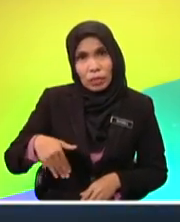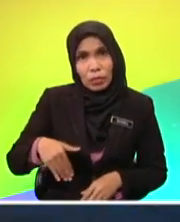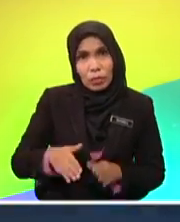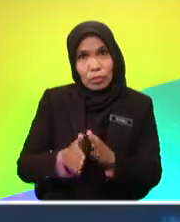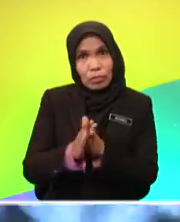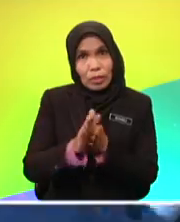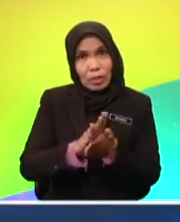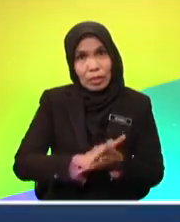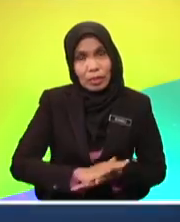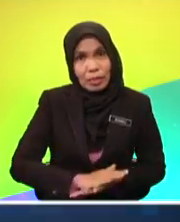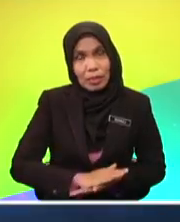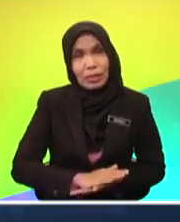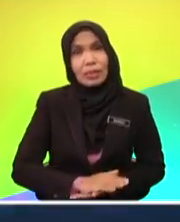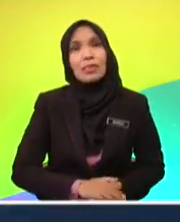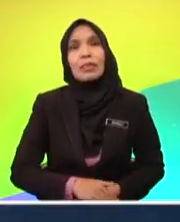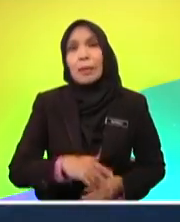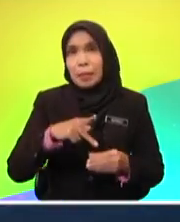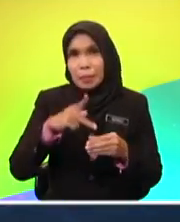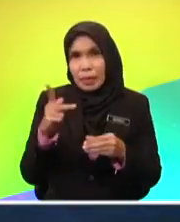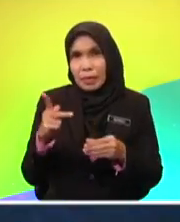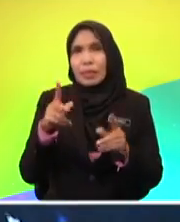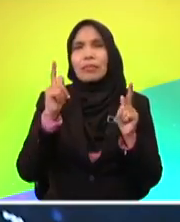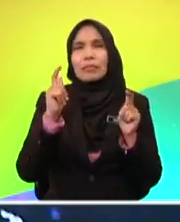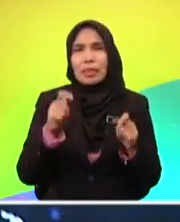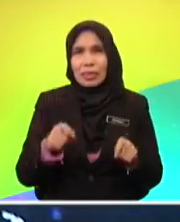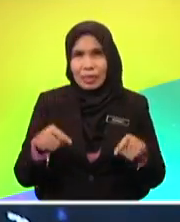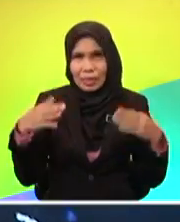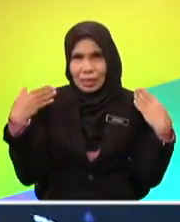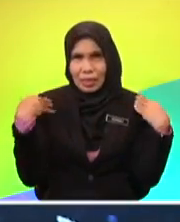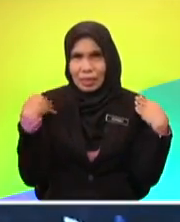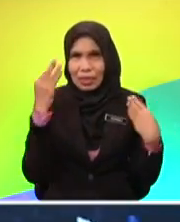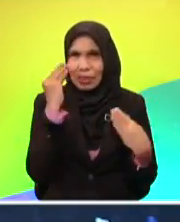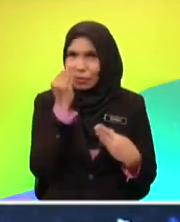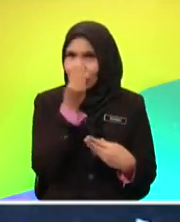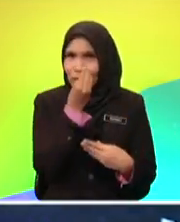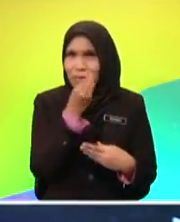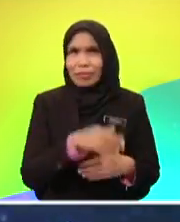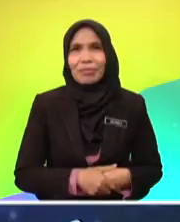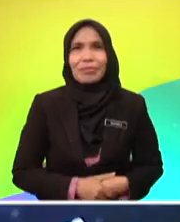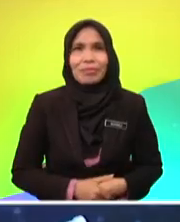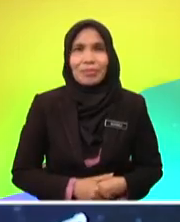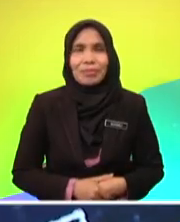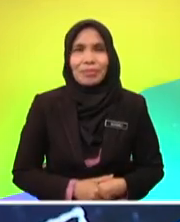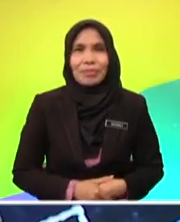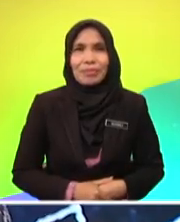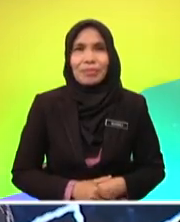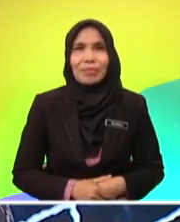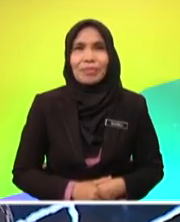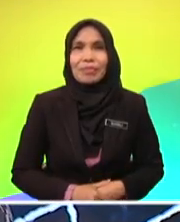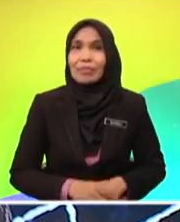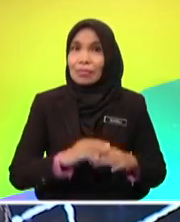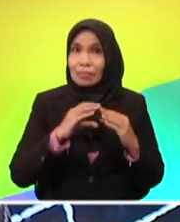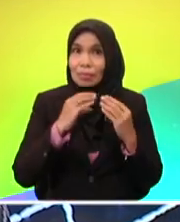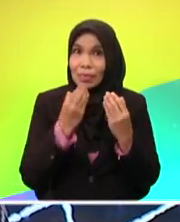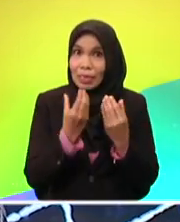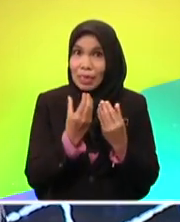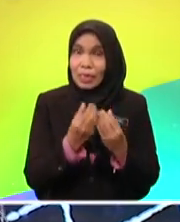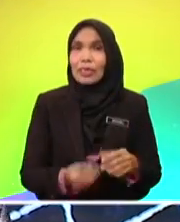ada bunganya. Ya, jadi mungkin pokok padi ini dalam kelas tumbuhan berbunga, cikgu.